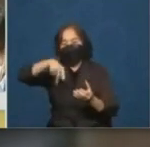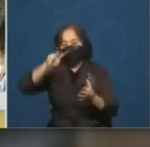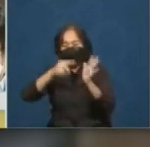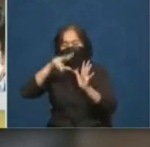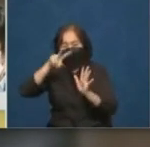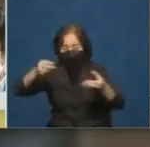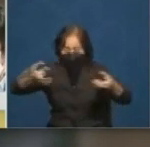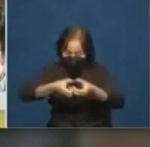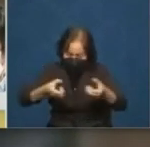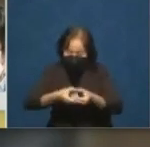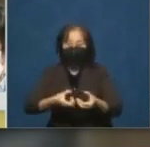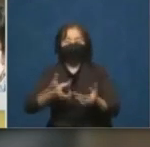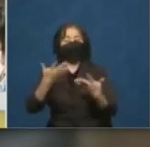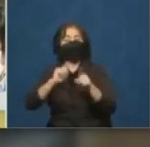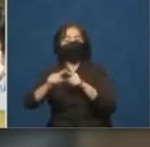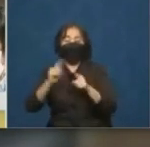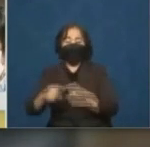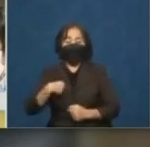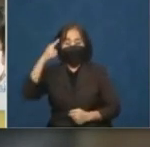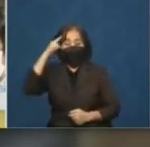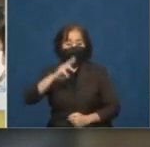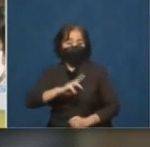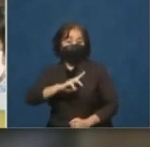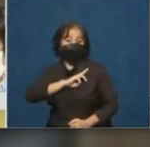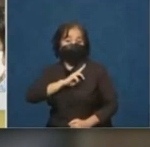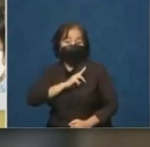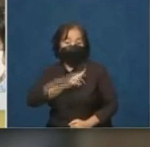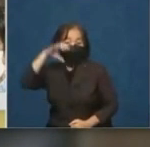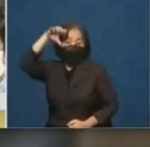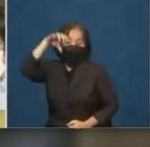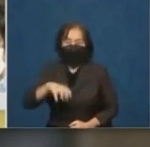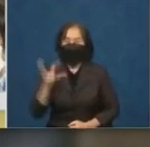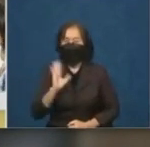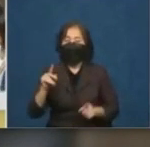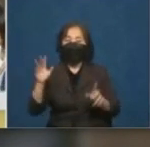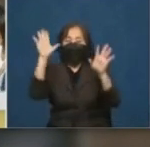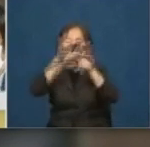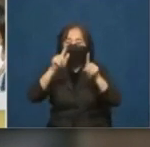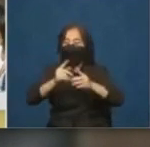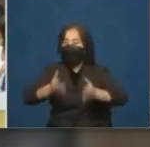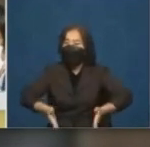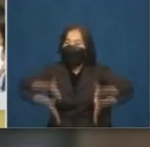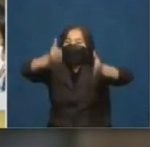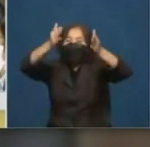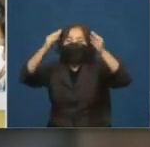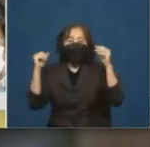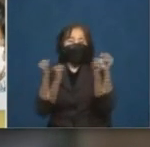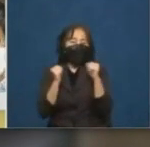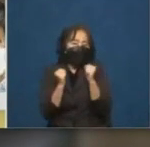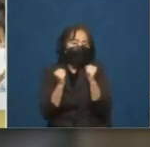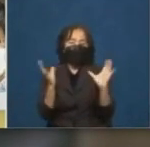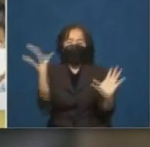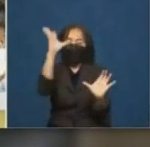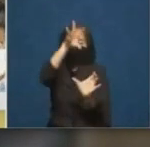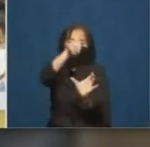ชื่อกรรมธิการในส่วนใหญ่อะคือคนที่อภิปรายหนุนเนี่ยนะคือเลือกแล้วว่าหนุนนะครับอันนี้ก็เป็นกลไกของส